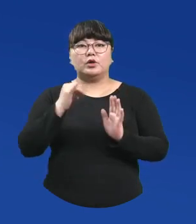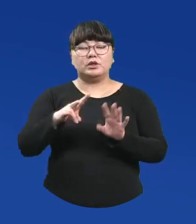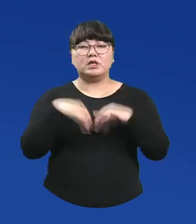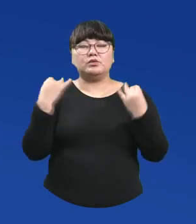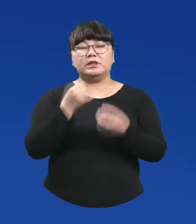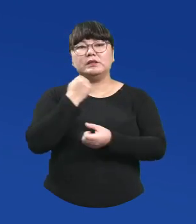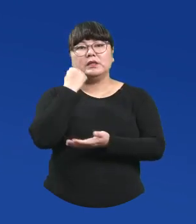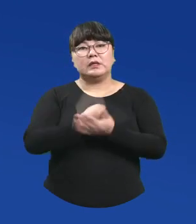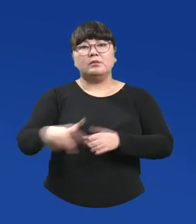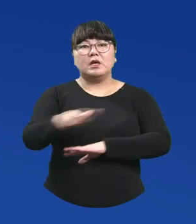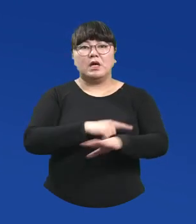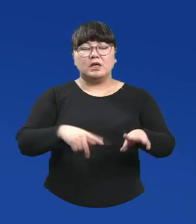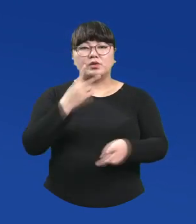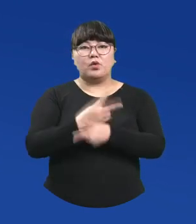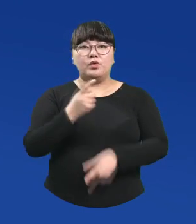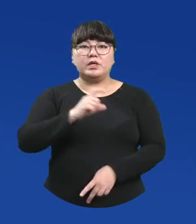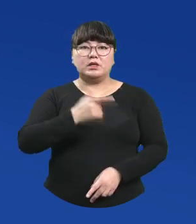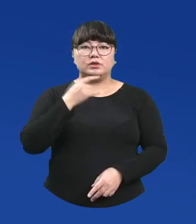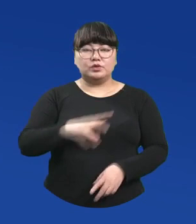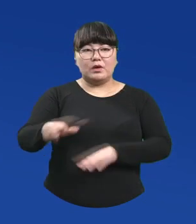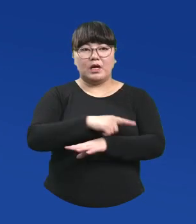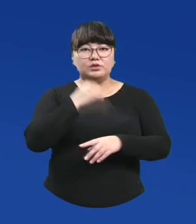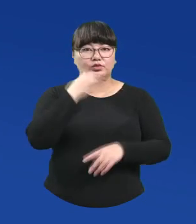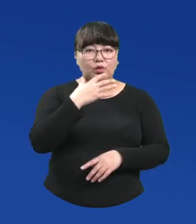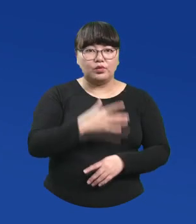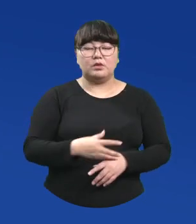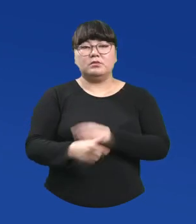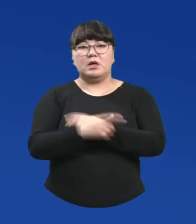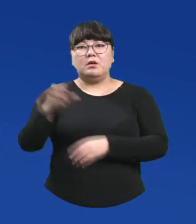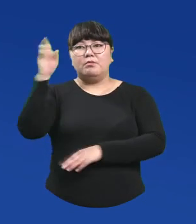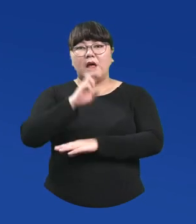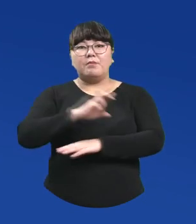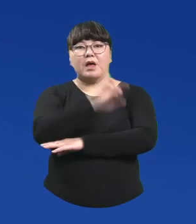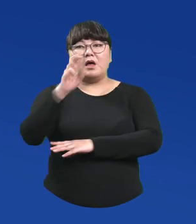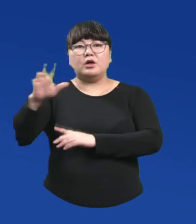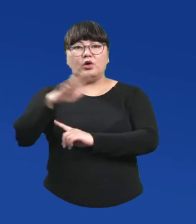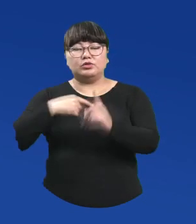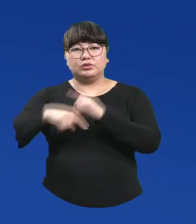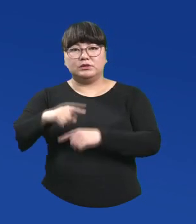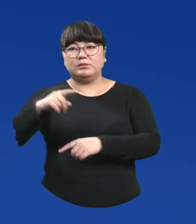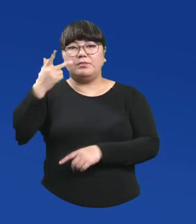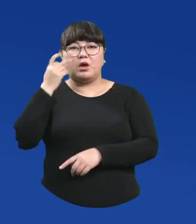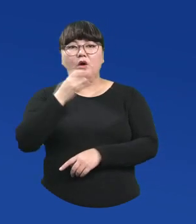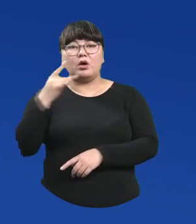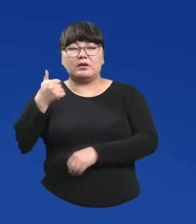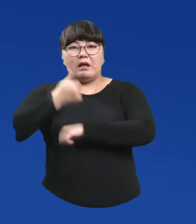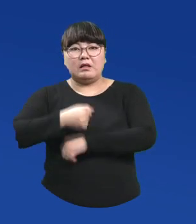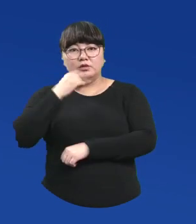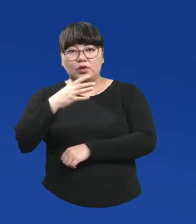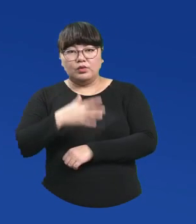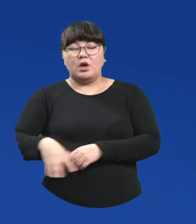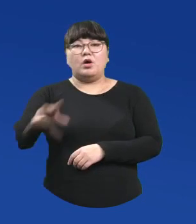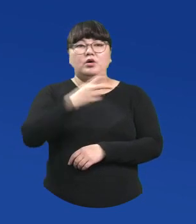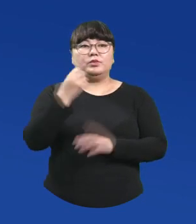2009-2017 онд Улсын хурлын тамгын газрын хууль эрх зүйн хилтэс зөвлөх, байгаль орчин хүнс хөдөөж хүн байнгын орооны ахлах зөвлөх.